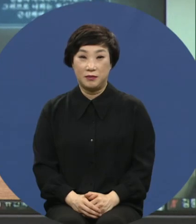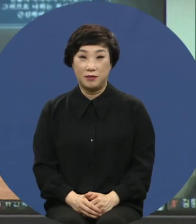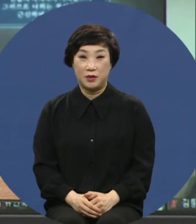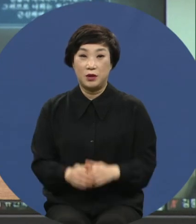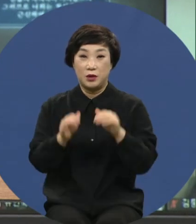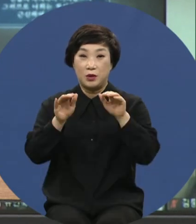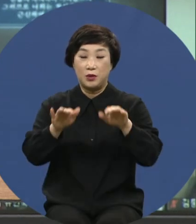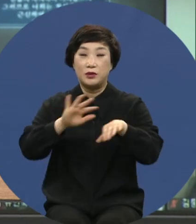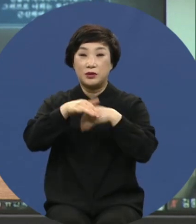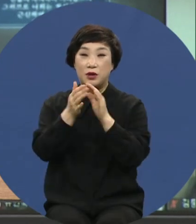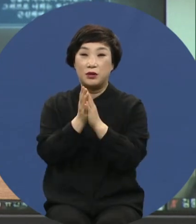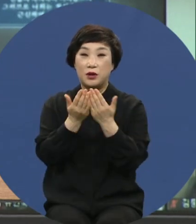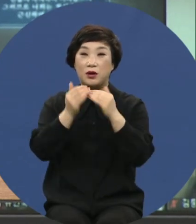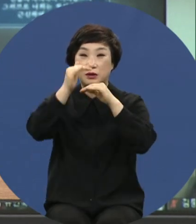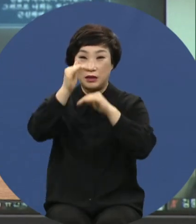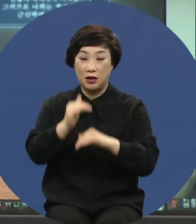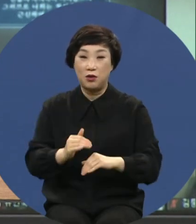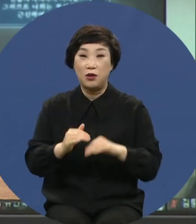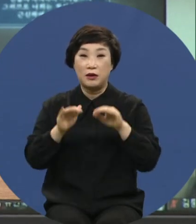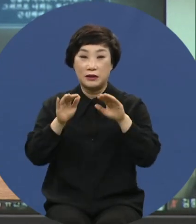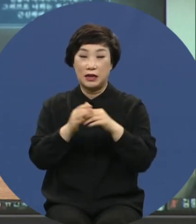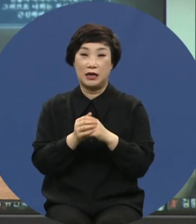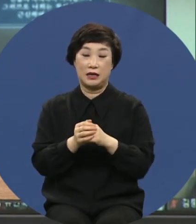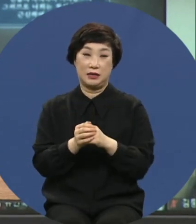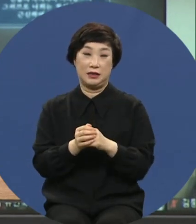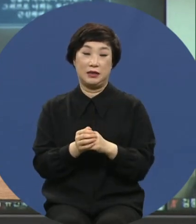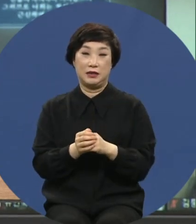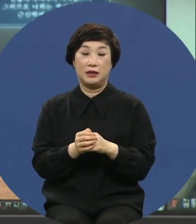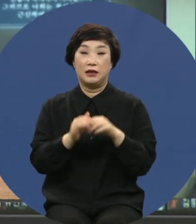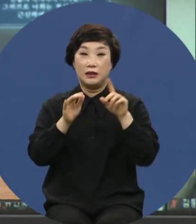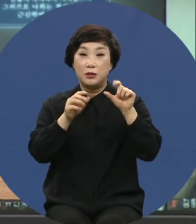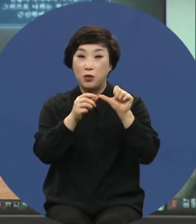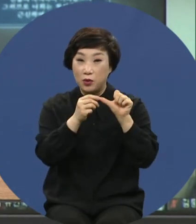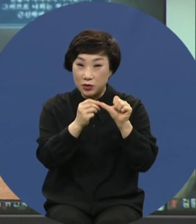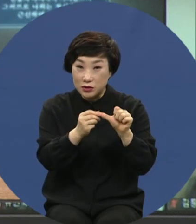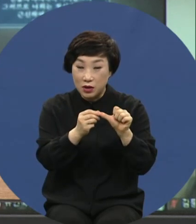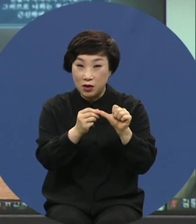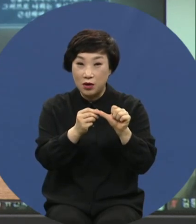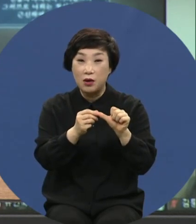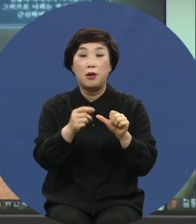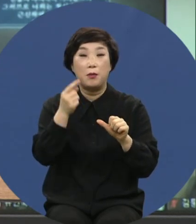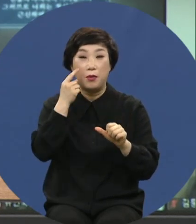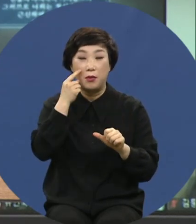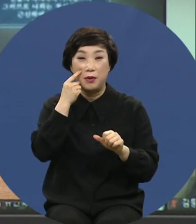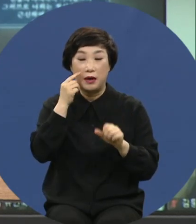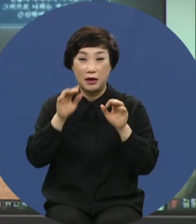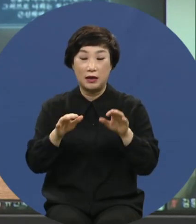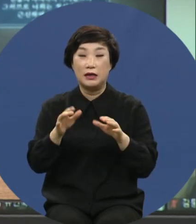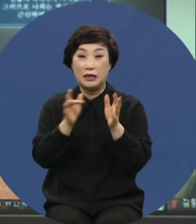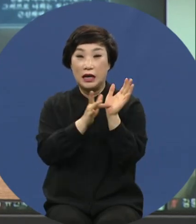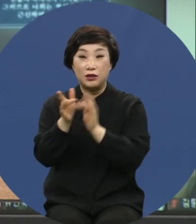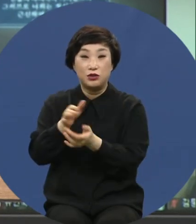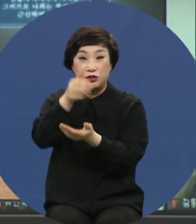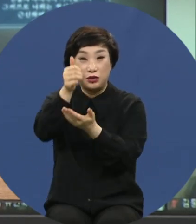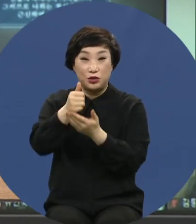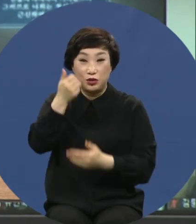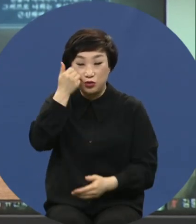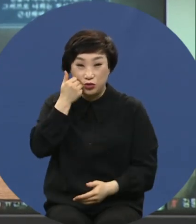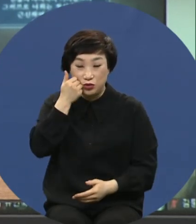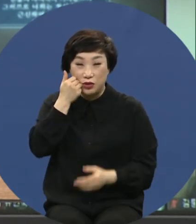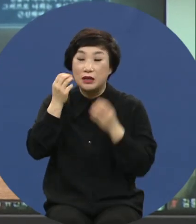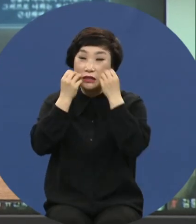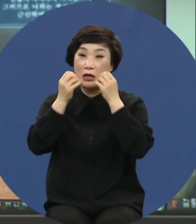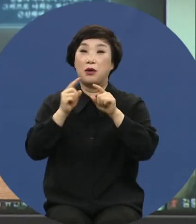오늘 본문 15절을 보면 예수 그리스도는 새 언약의